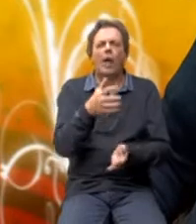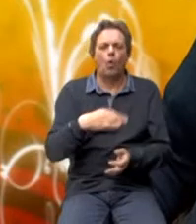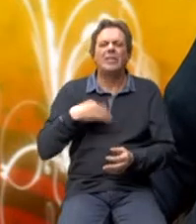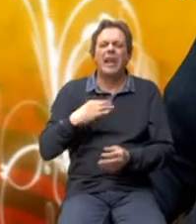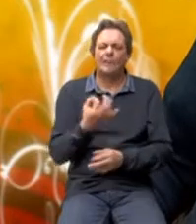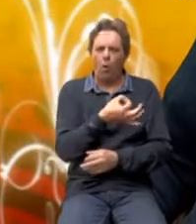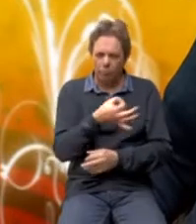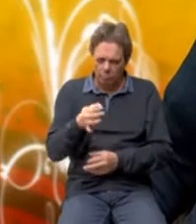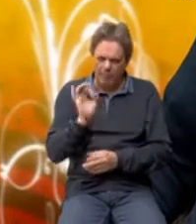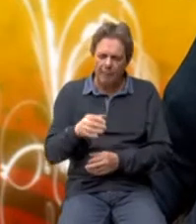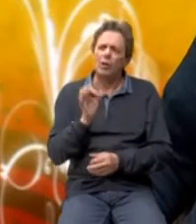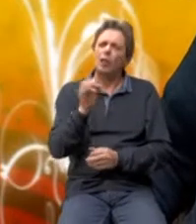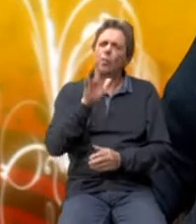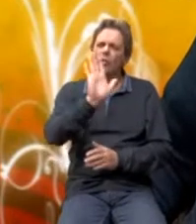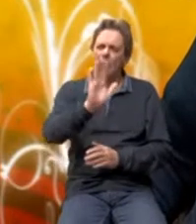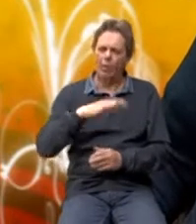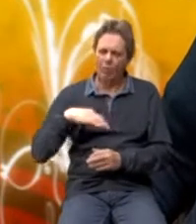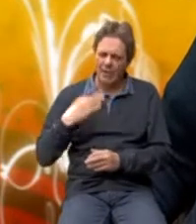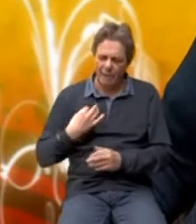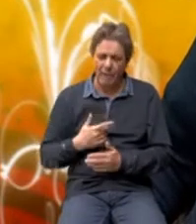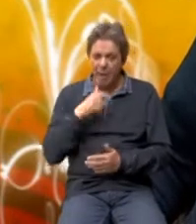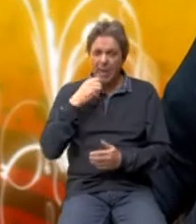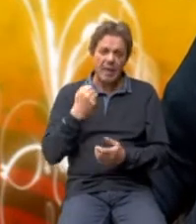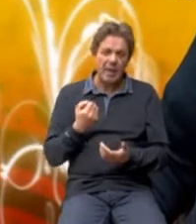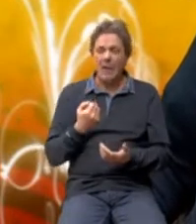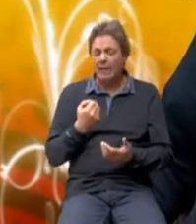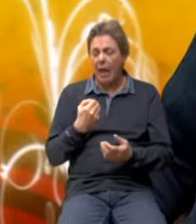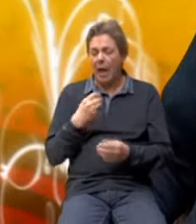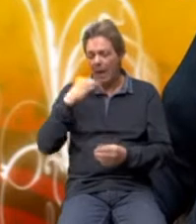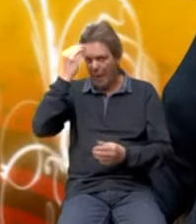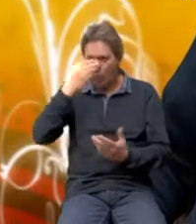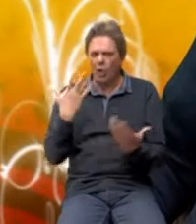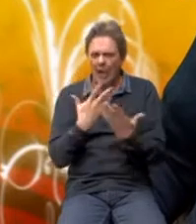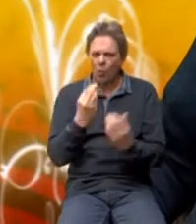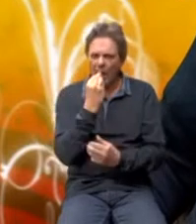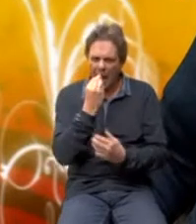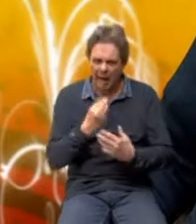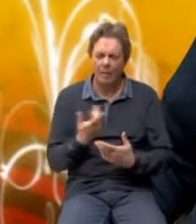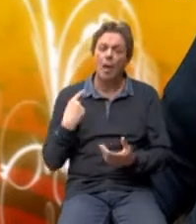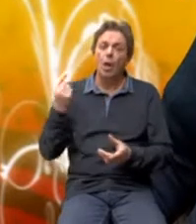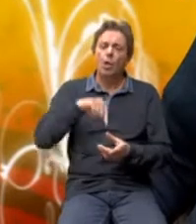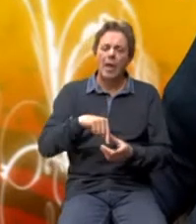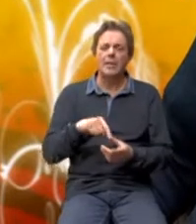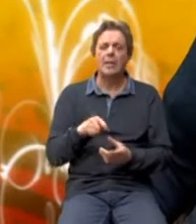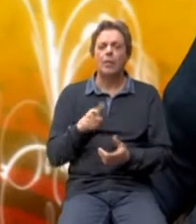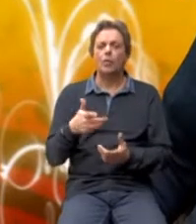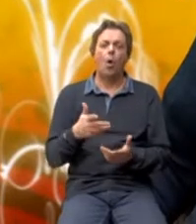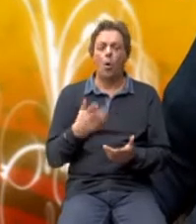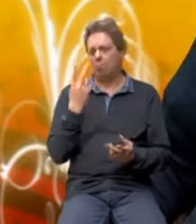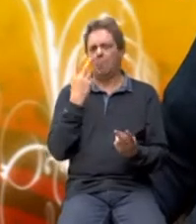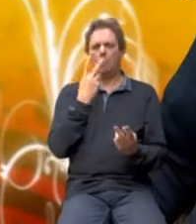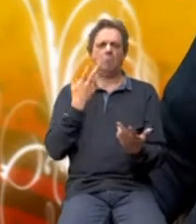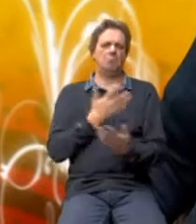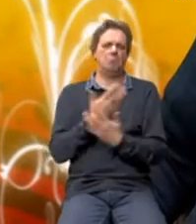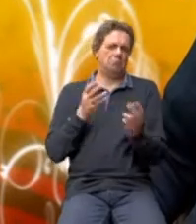da je to dobro za njegovo zdravlje. I kad nauči postulate pravilne prehrane, tada dolazi do normalnog